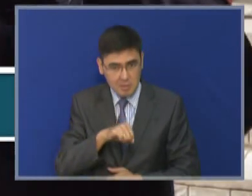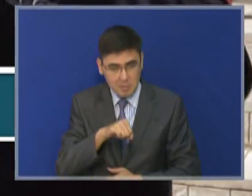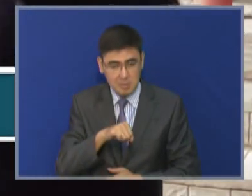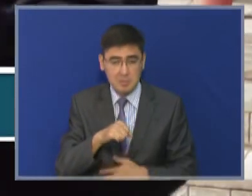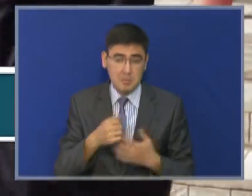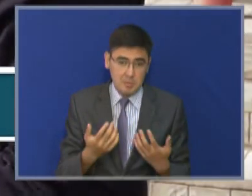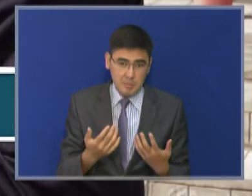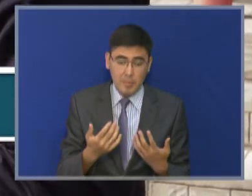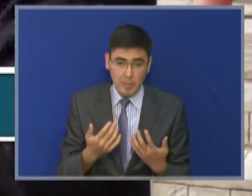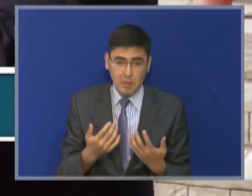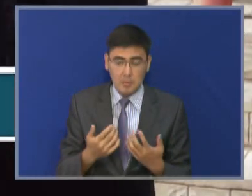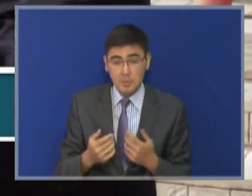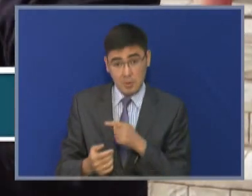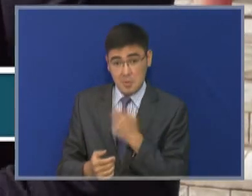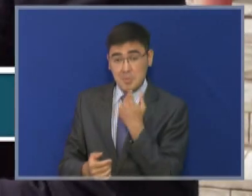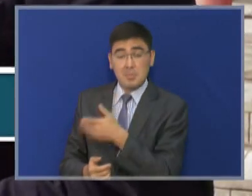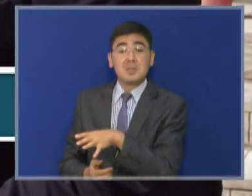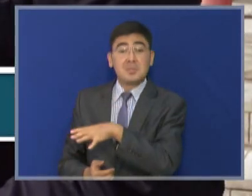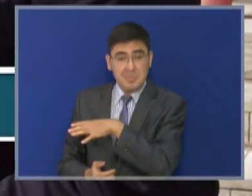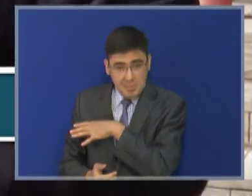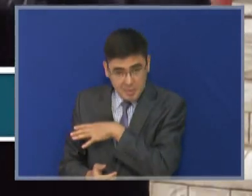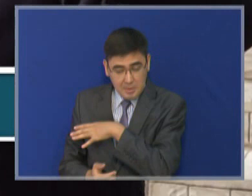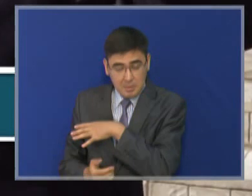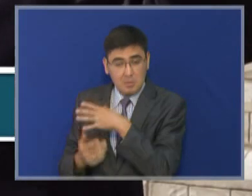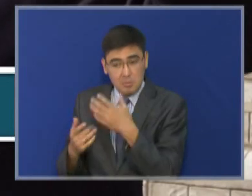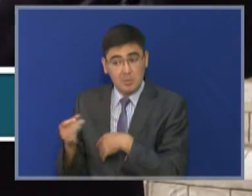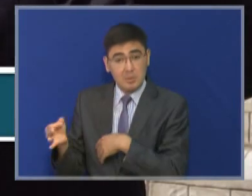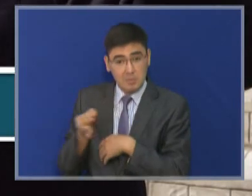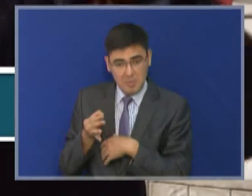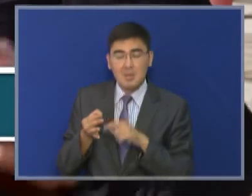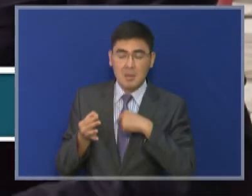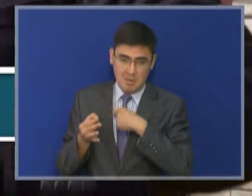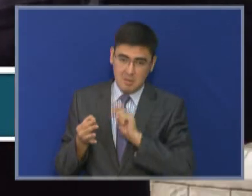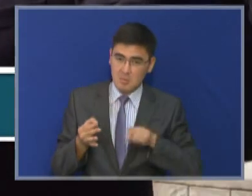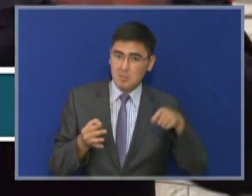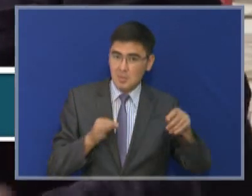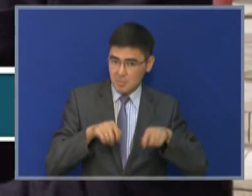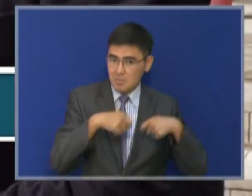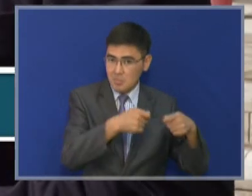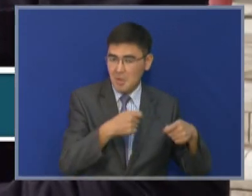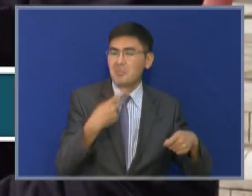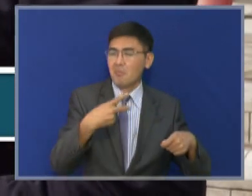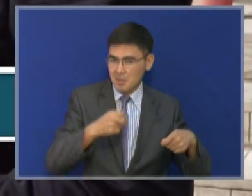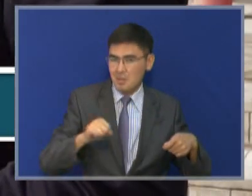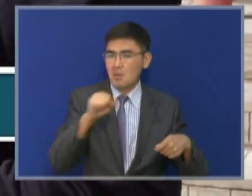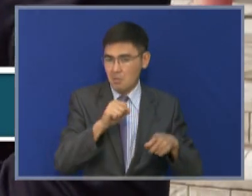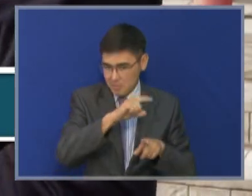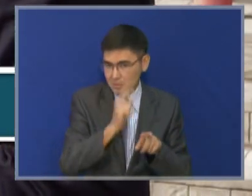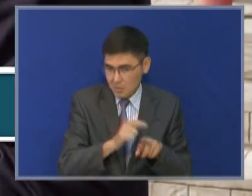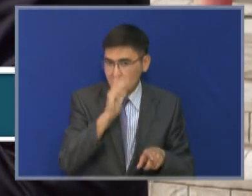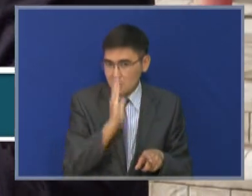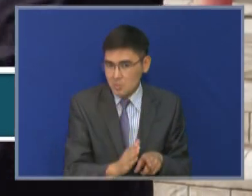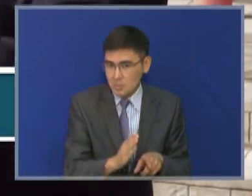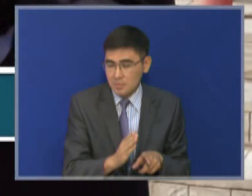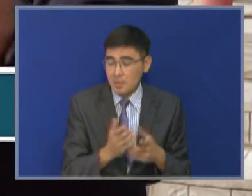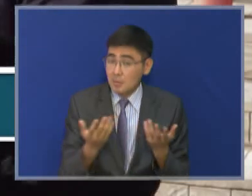там. Не-не, я у него спрашивал. У него спрашивал. Вот. Тогда он сказал, 20 августа я закончу. Поэтому